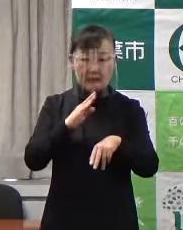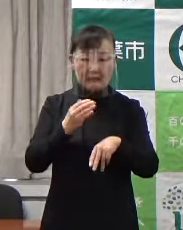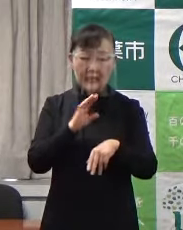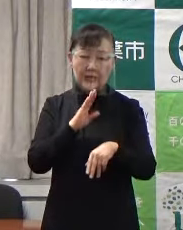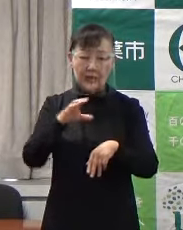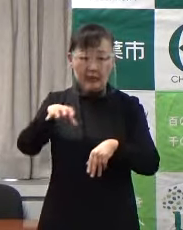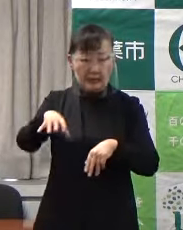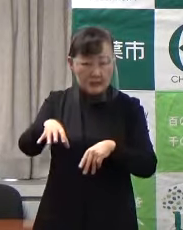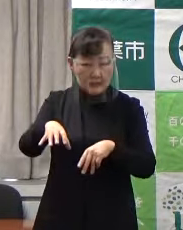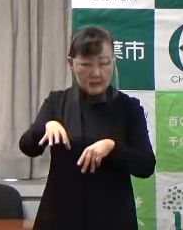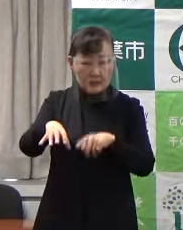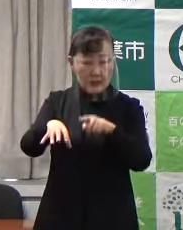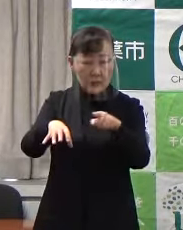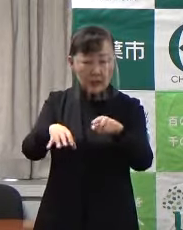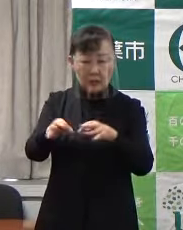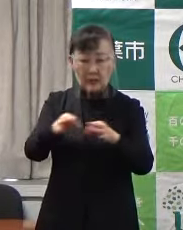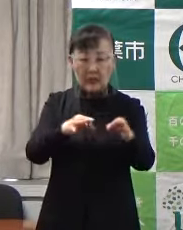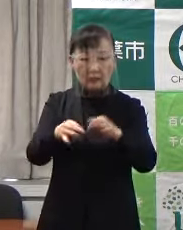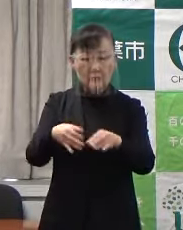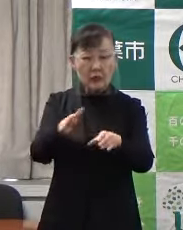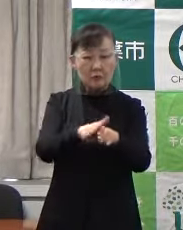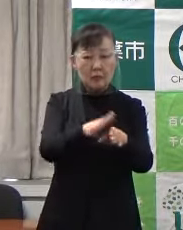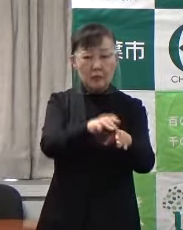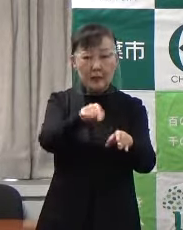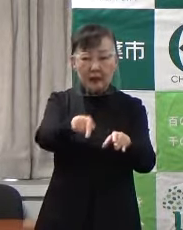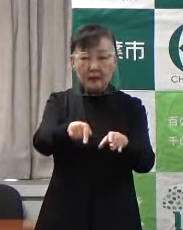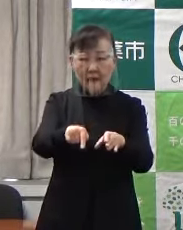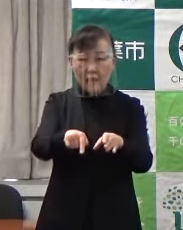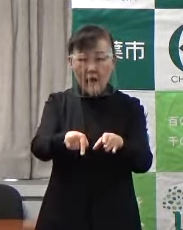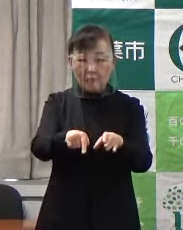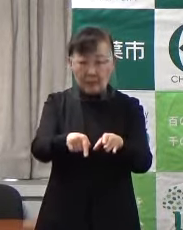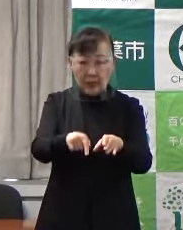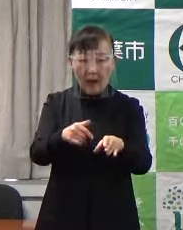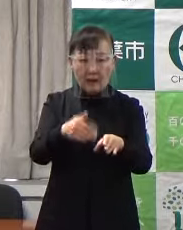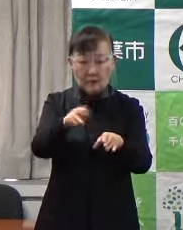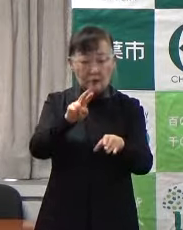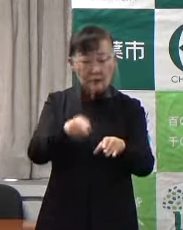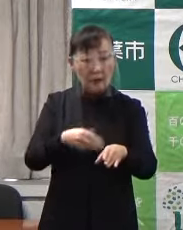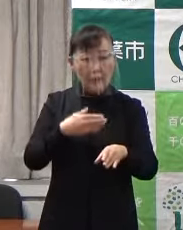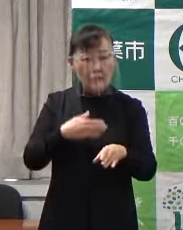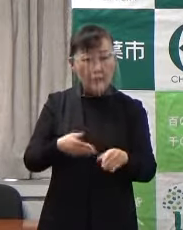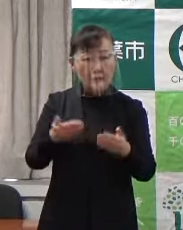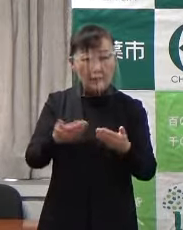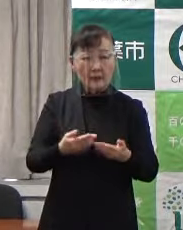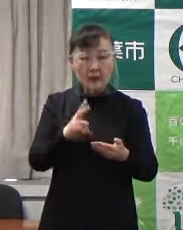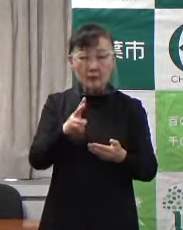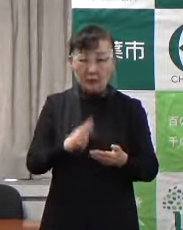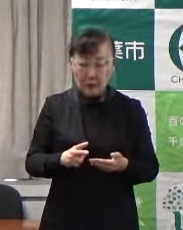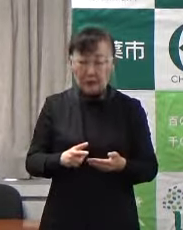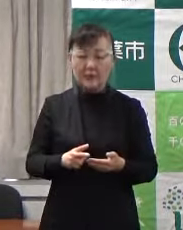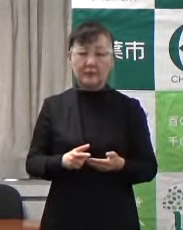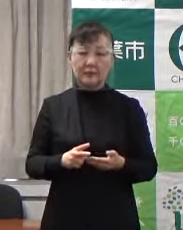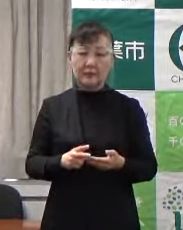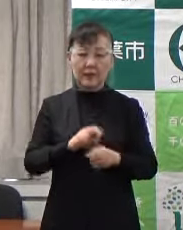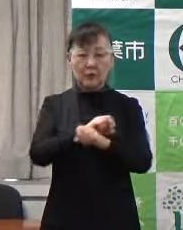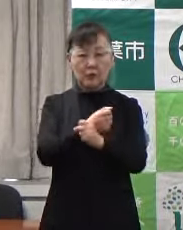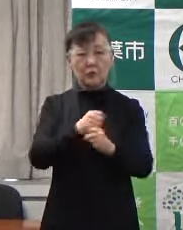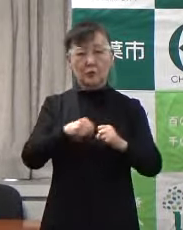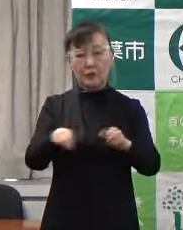地、それぞれの飲食店を含めた方々が遵守いただけるようにですね、それなりの取り組みをしてきたというふうに思っています